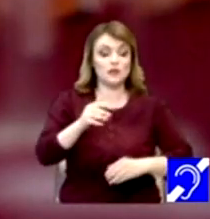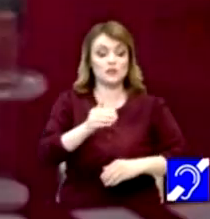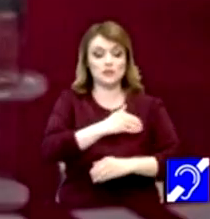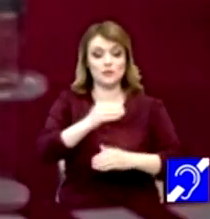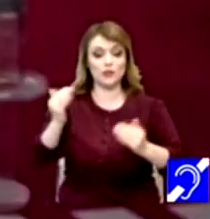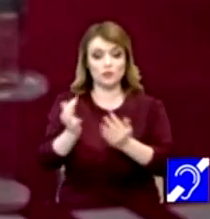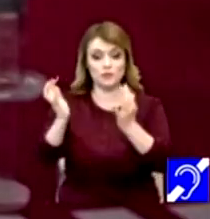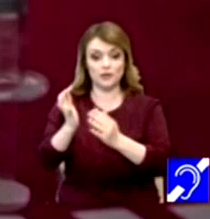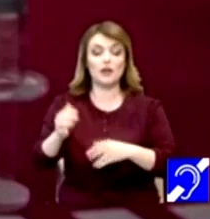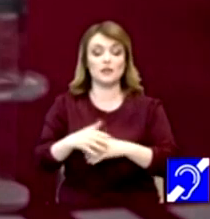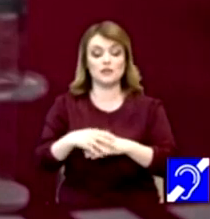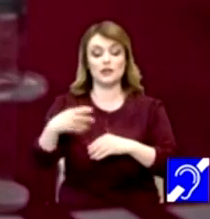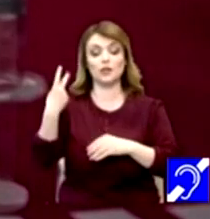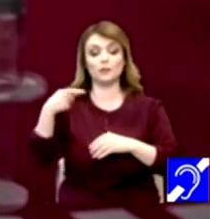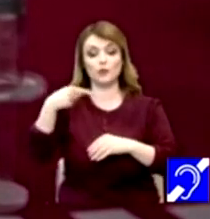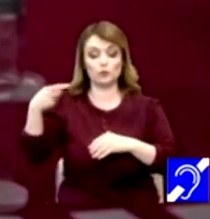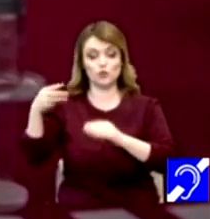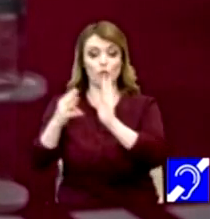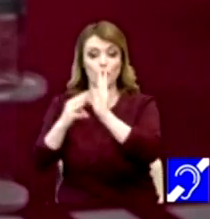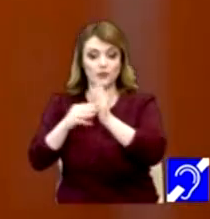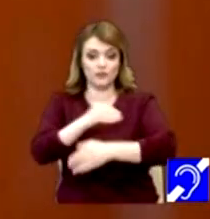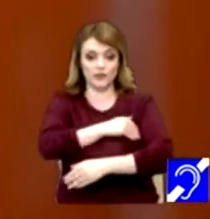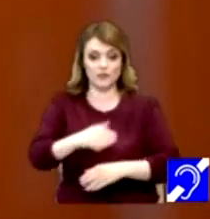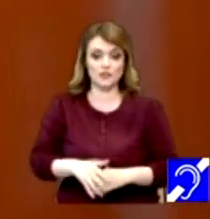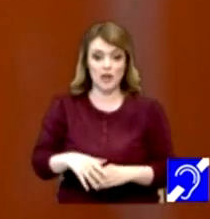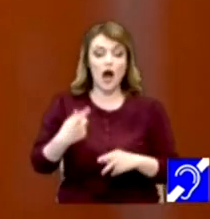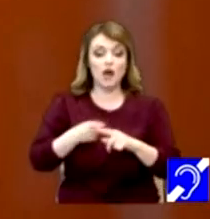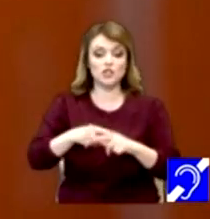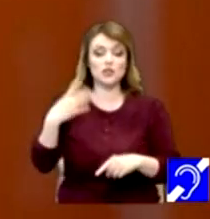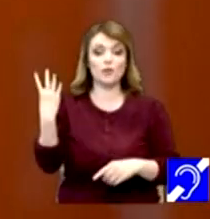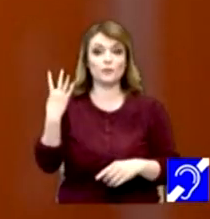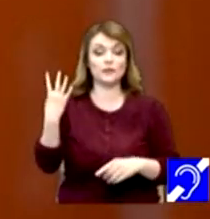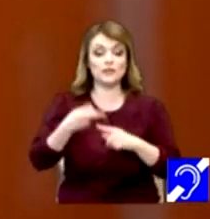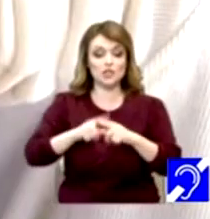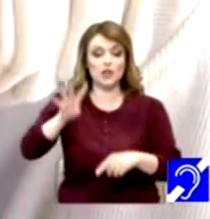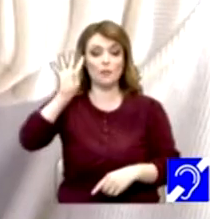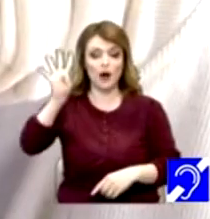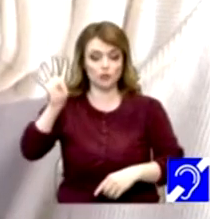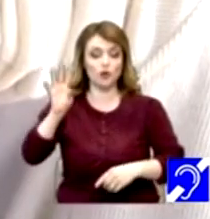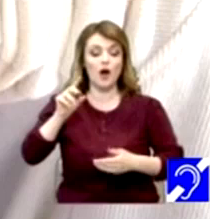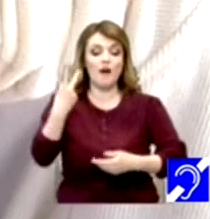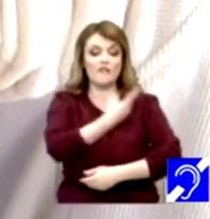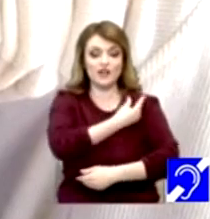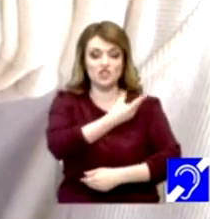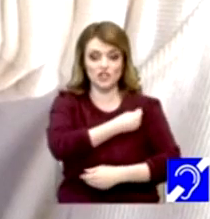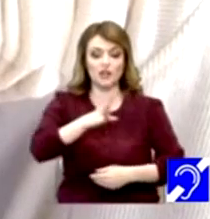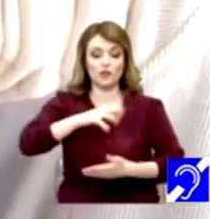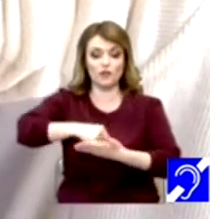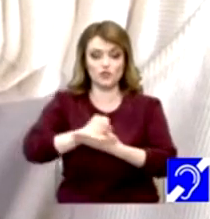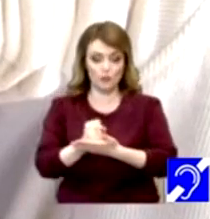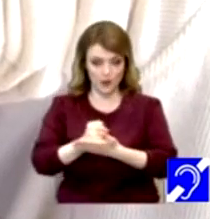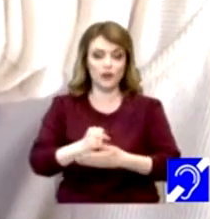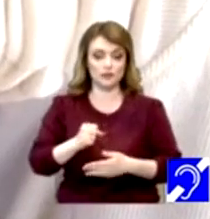2-8 grade Celsius. CoronaVac este unul dintre cele 4 vaccinuri aprobate de guvernul chinez. Potrivit unor studii efectuate în